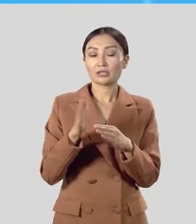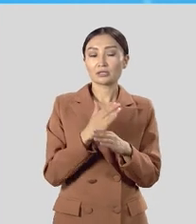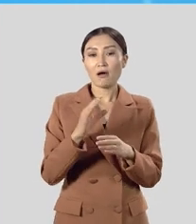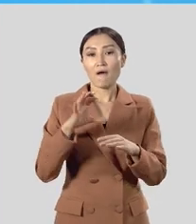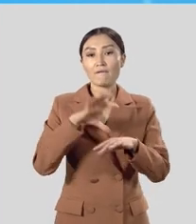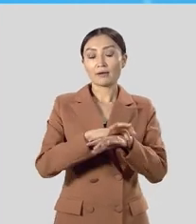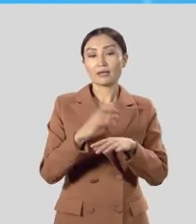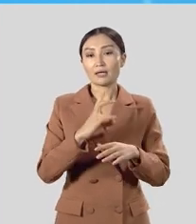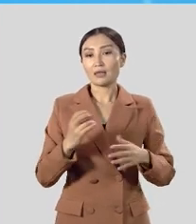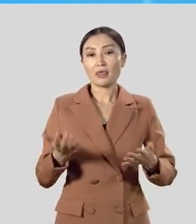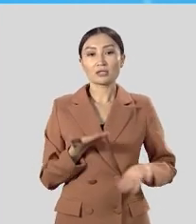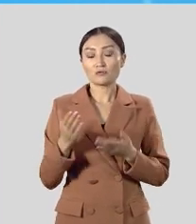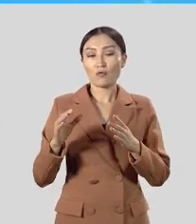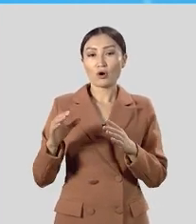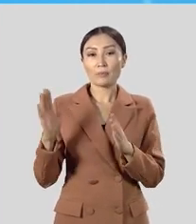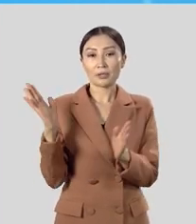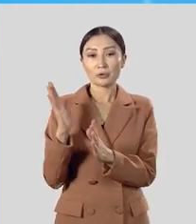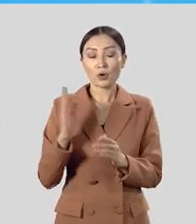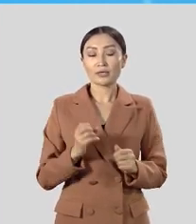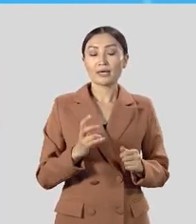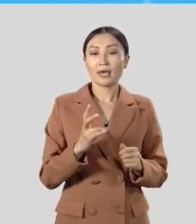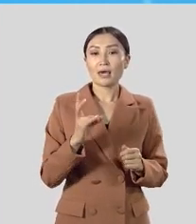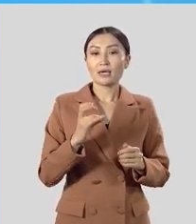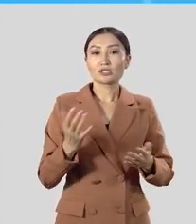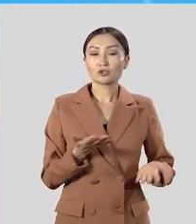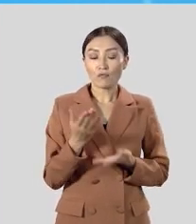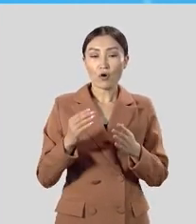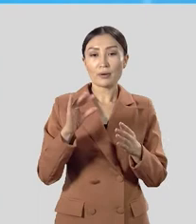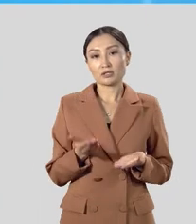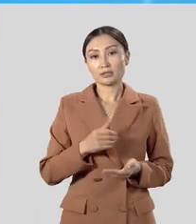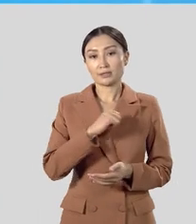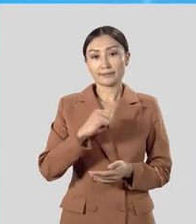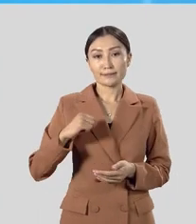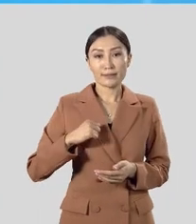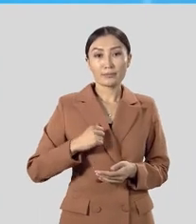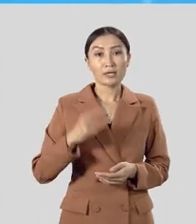неживой природы, факторы живой природы, антропогенные